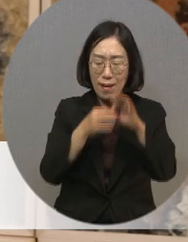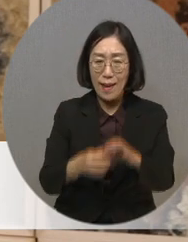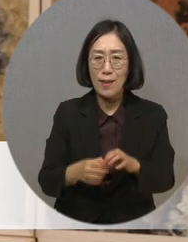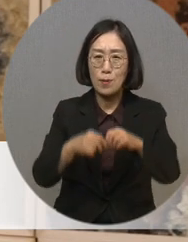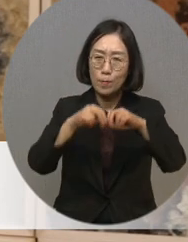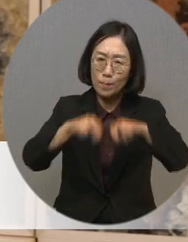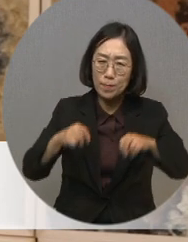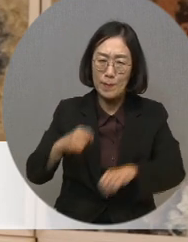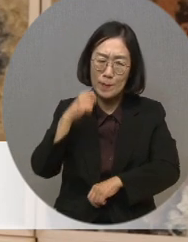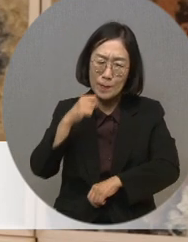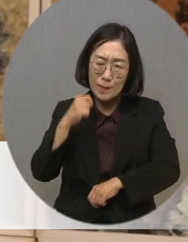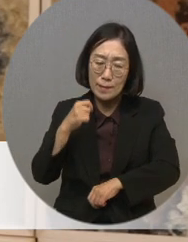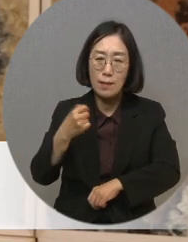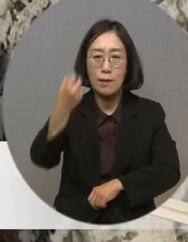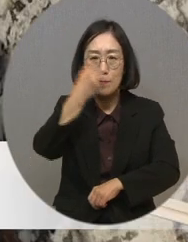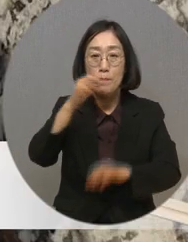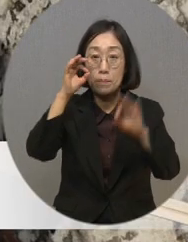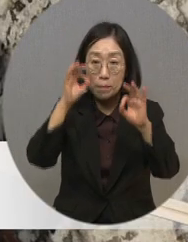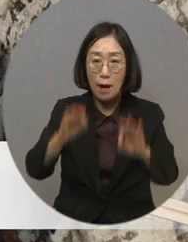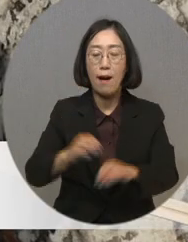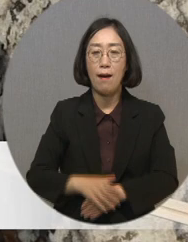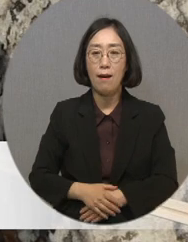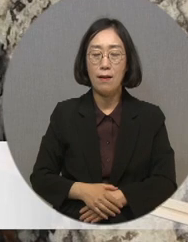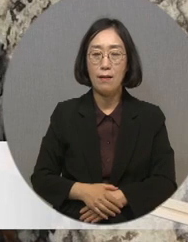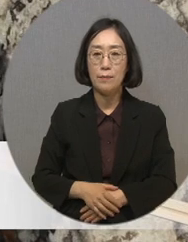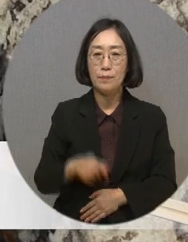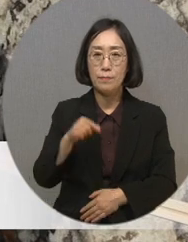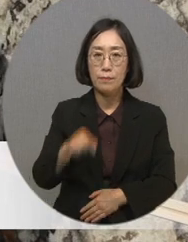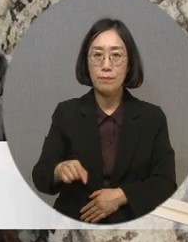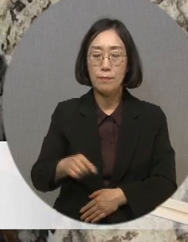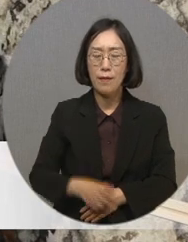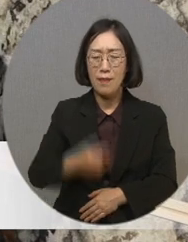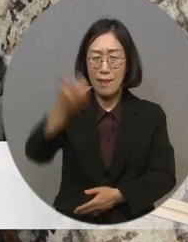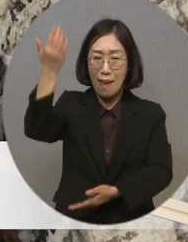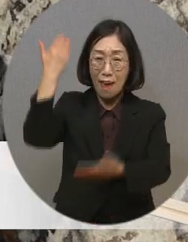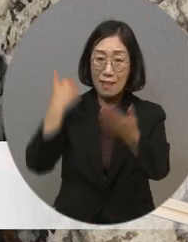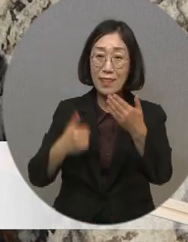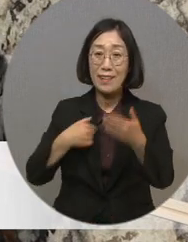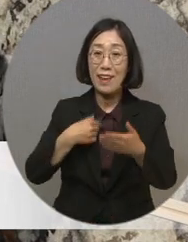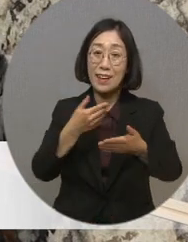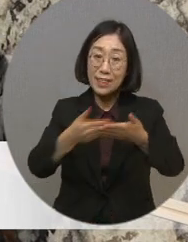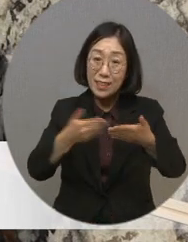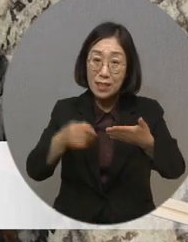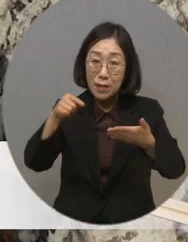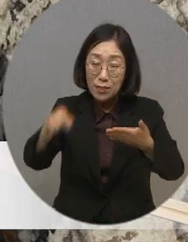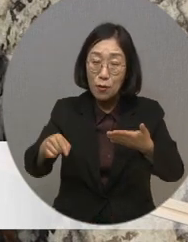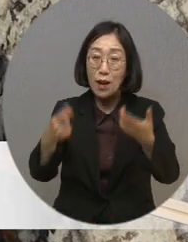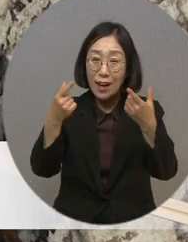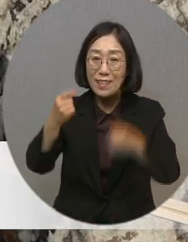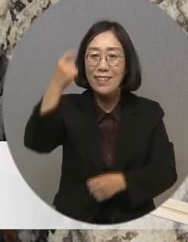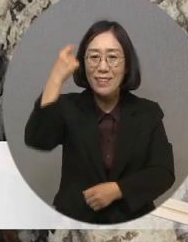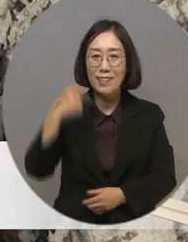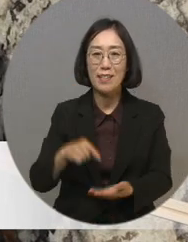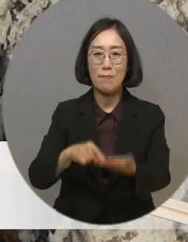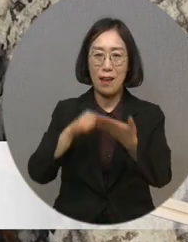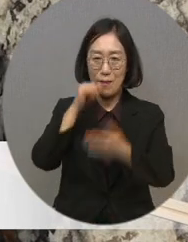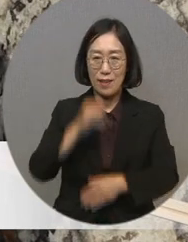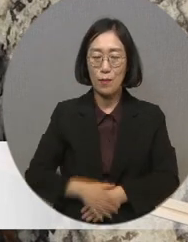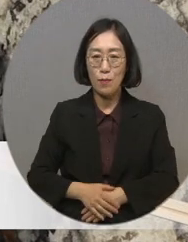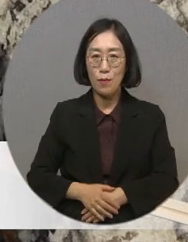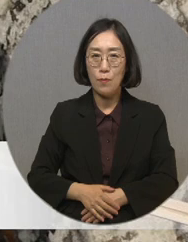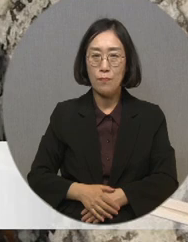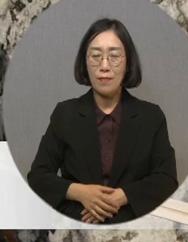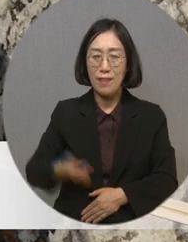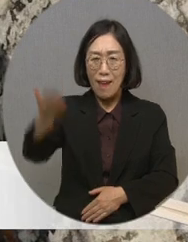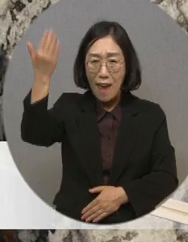많이 추출을 해냈습니다. 그래서 그 원시적인 제 작품에서는 느낌도 좀 있을 것입니다. 그